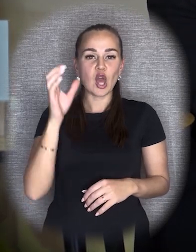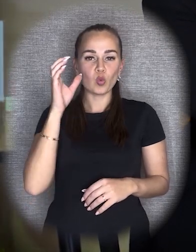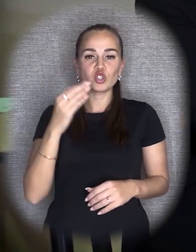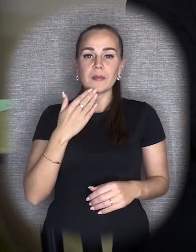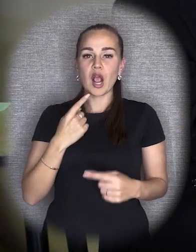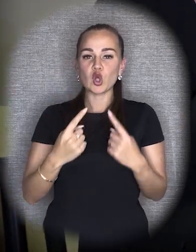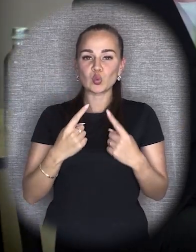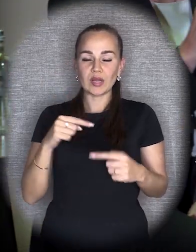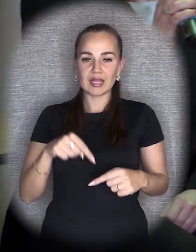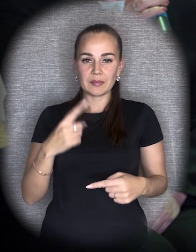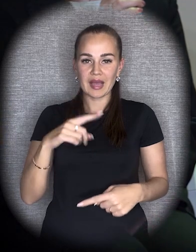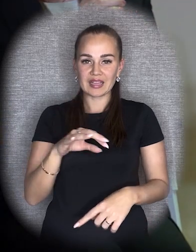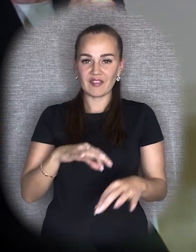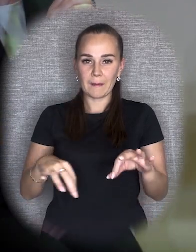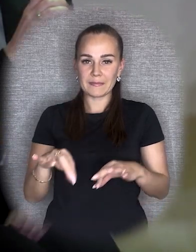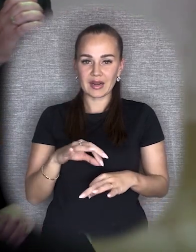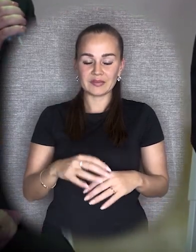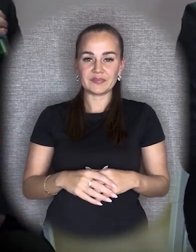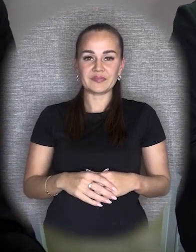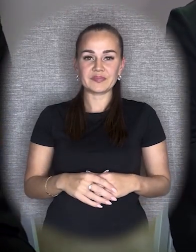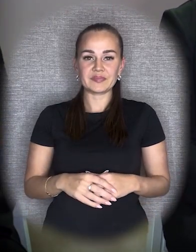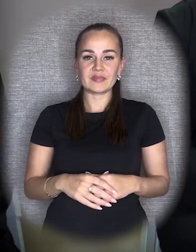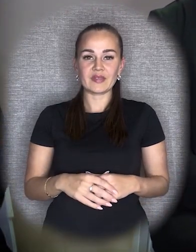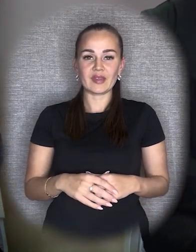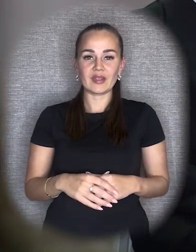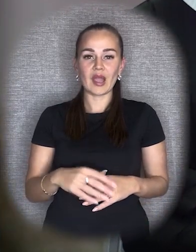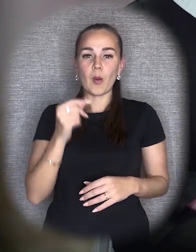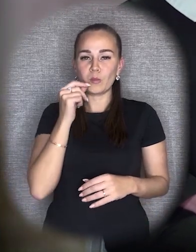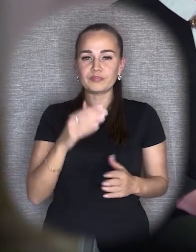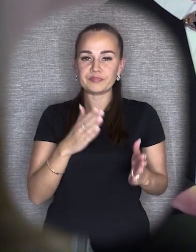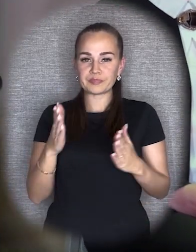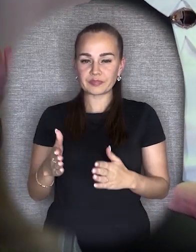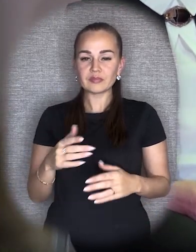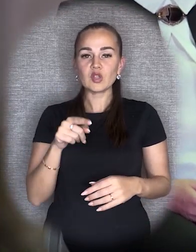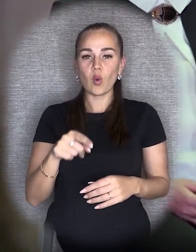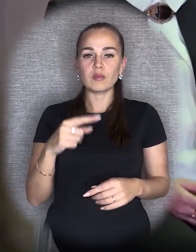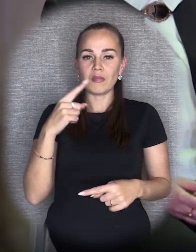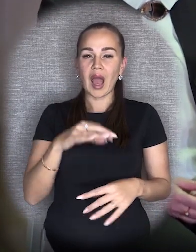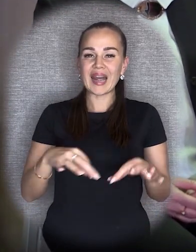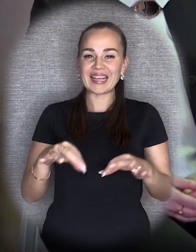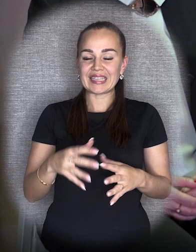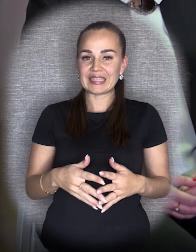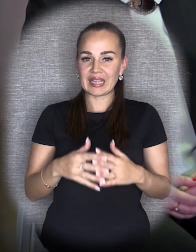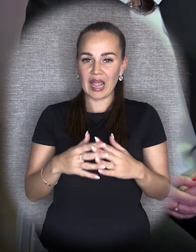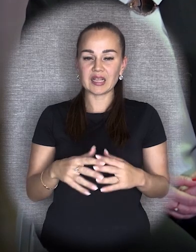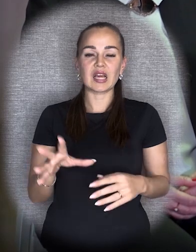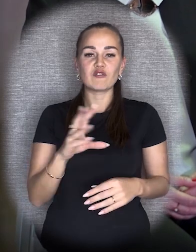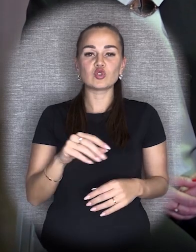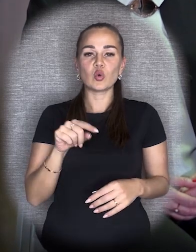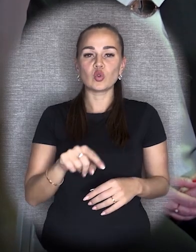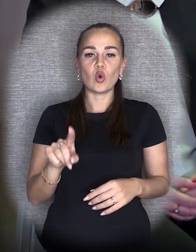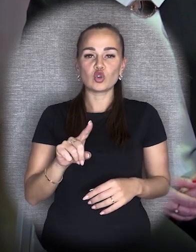проекта. Ингмар Витвицкий выступил в роли архитектора. И вот все то, что сопряжено